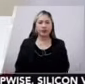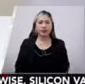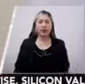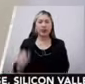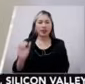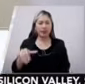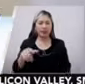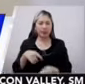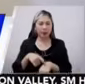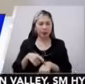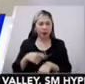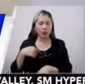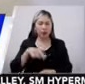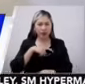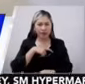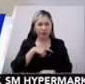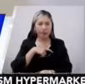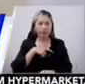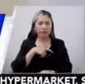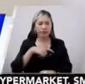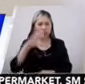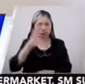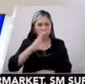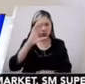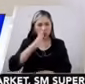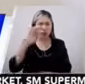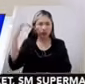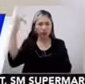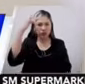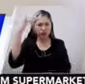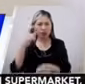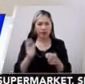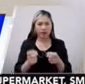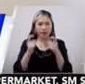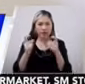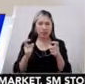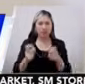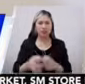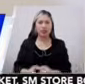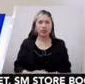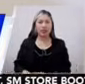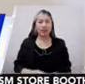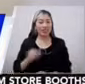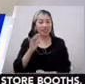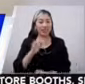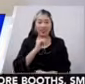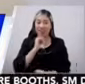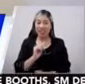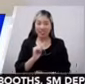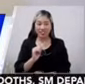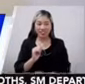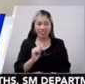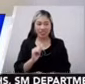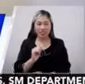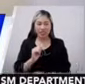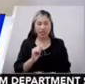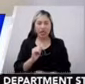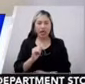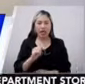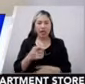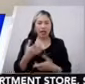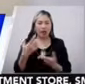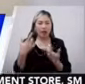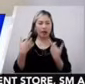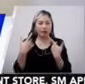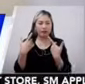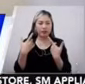agad tayo naganap ng eroplano. No? Kundi hindi tayo aabot sa mga flight. May kaibigan ako nagpahiram na